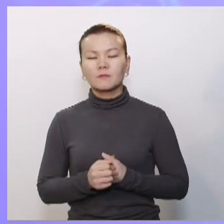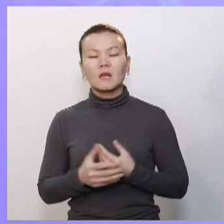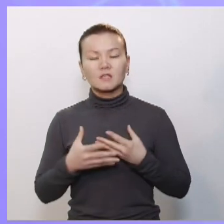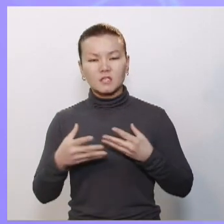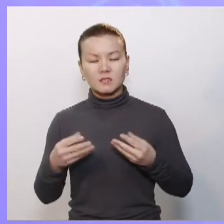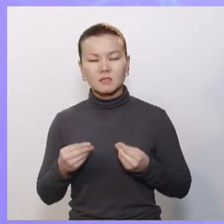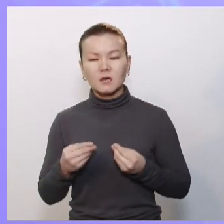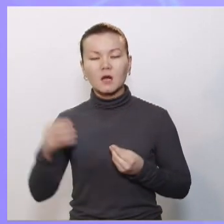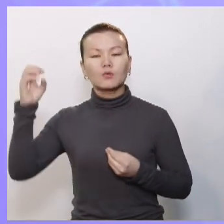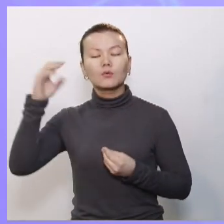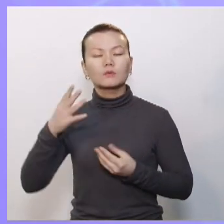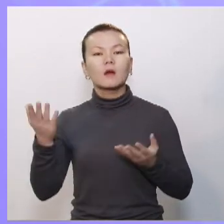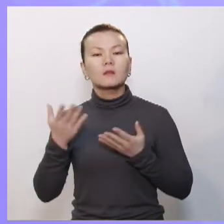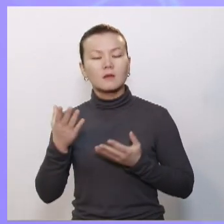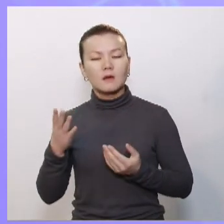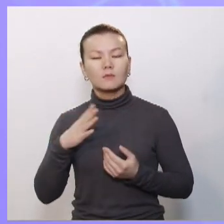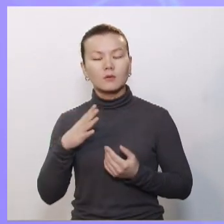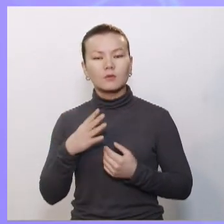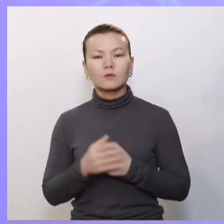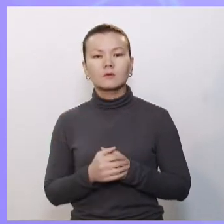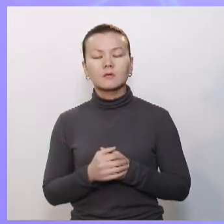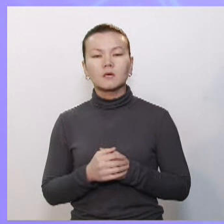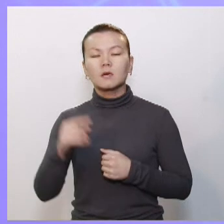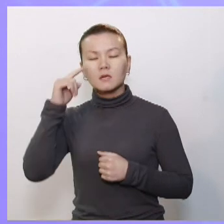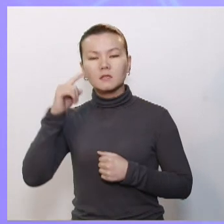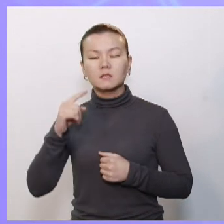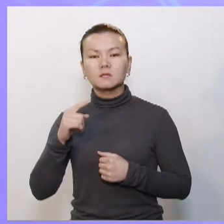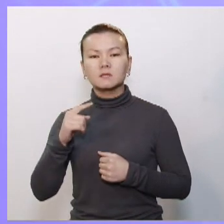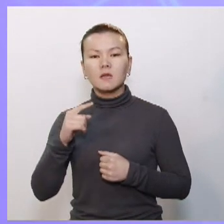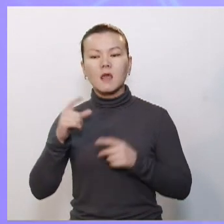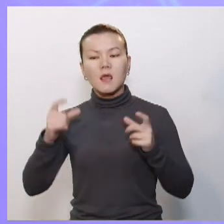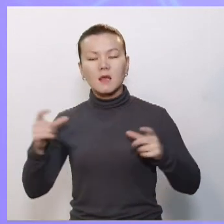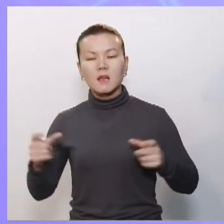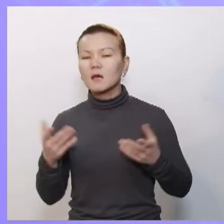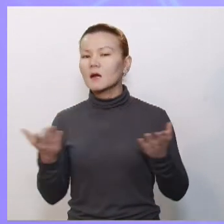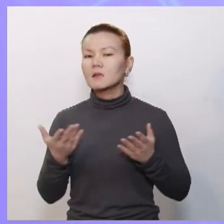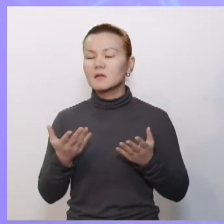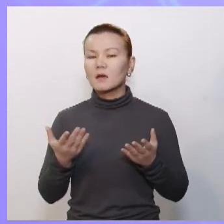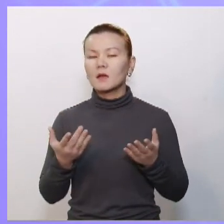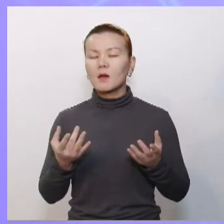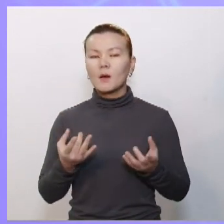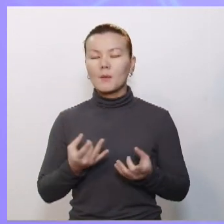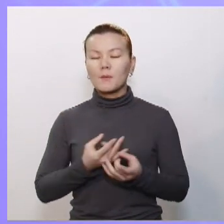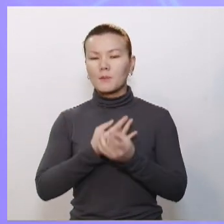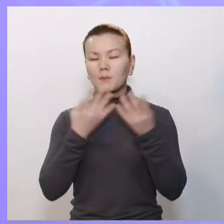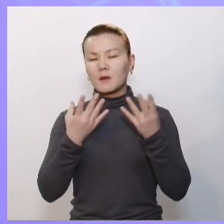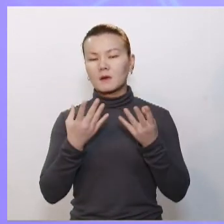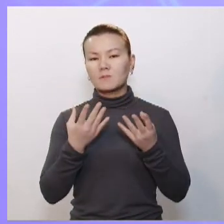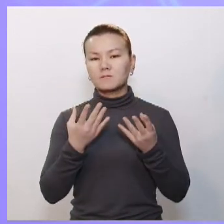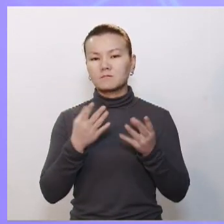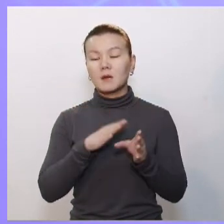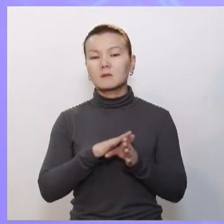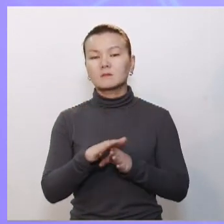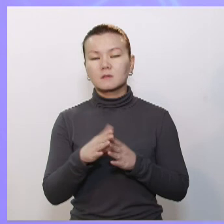Жазында күн кандай болорун? Кыргыз эли кайсы майрамды майрамдайт? Ушуну билдиңер?